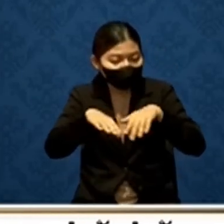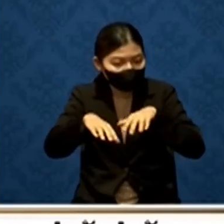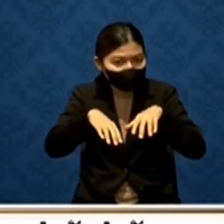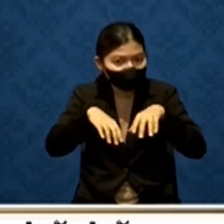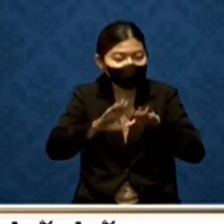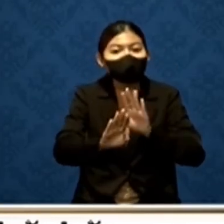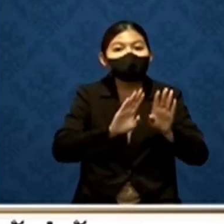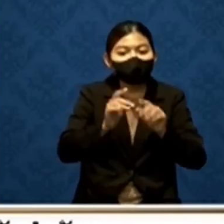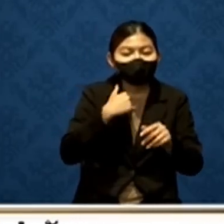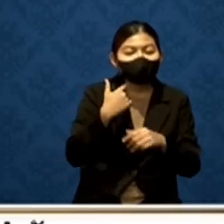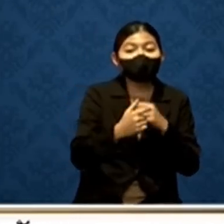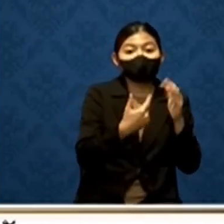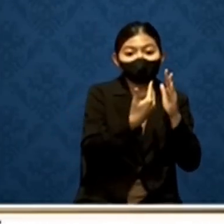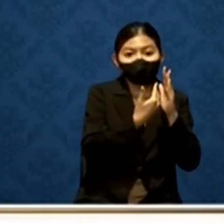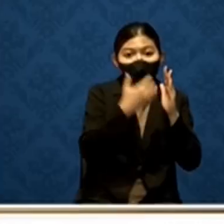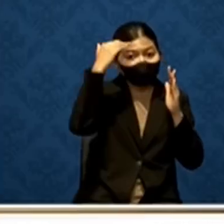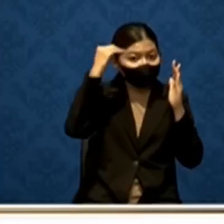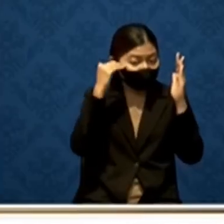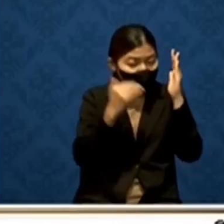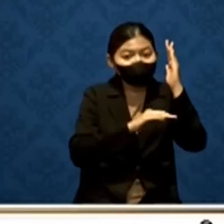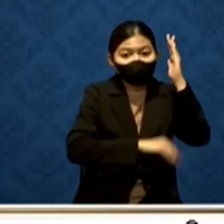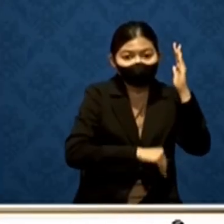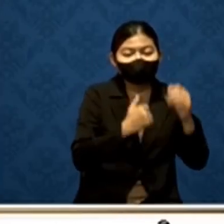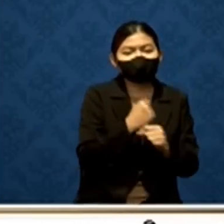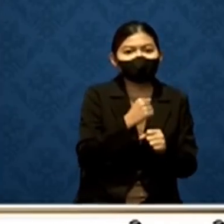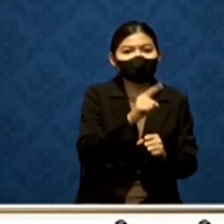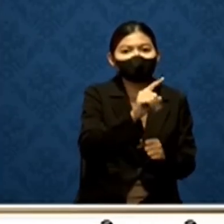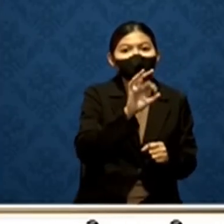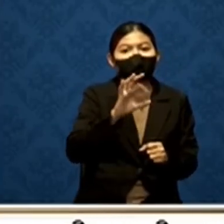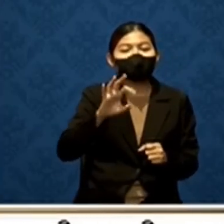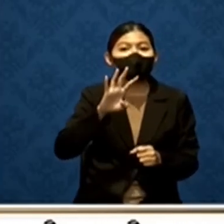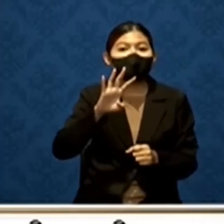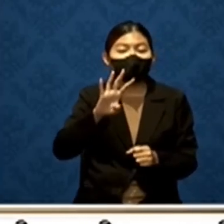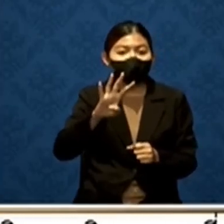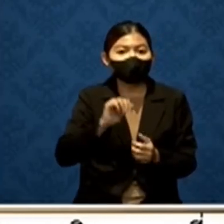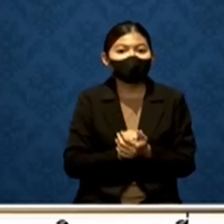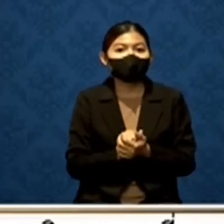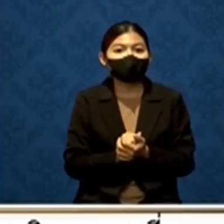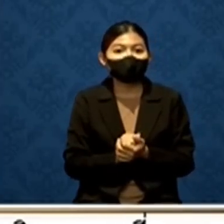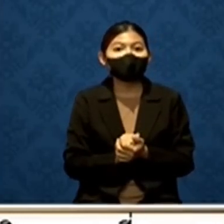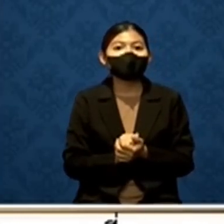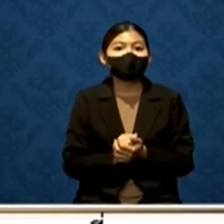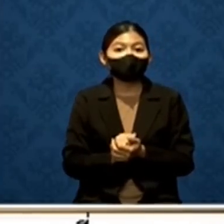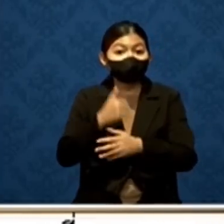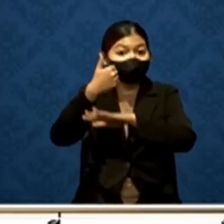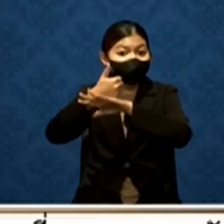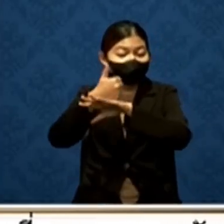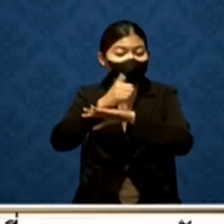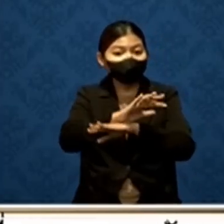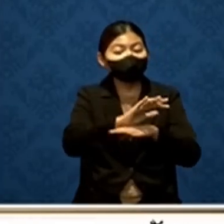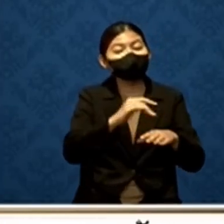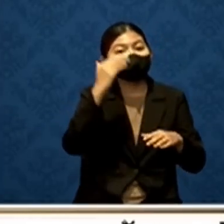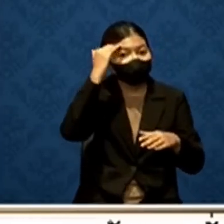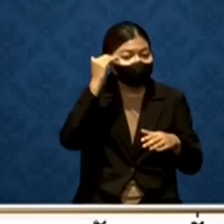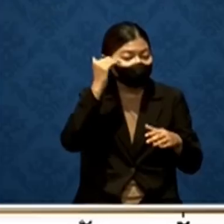ี้ทำมาตงแต่ปี 1994 ครั ปัฒนาธิปดีของเขาบอกว่าการทำหนัง Jurassic